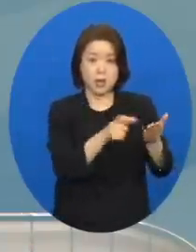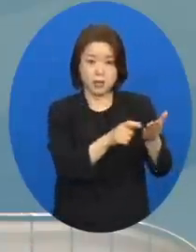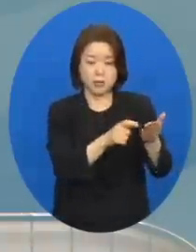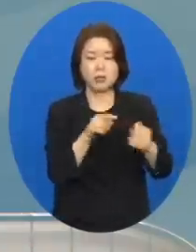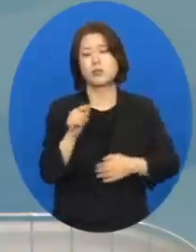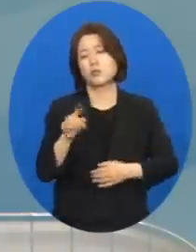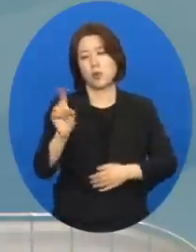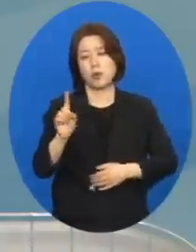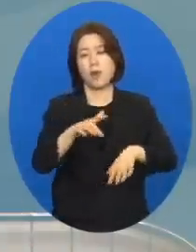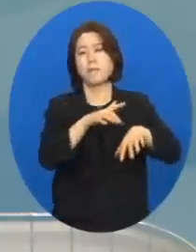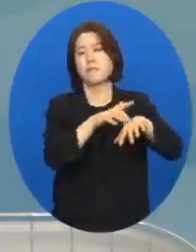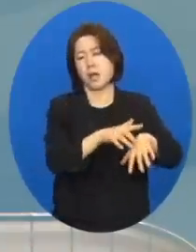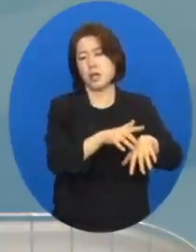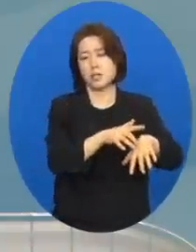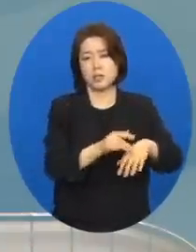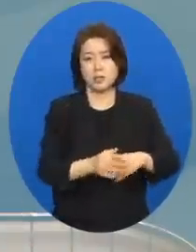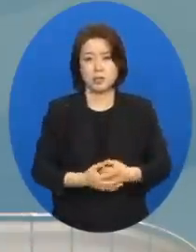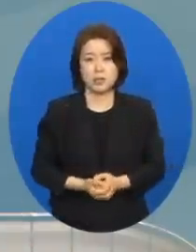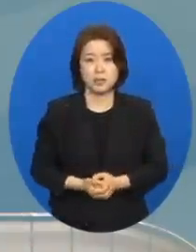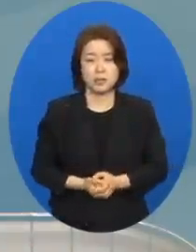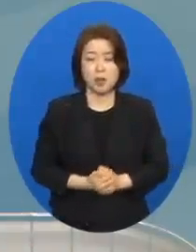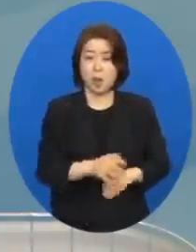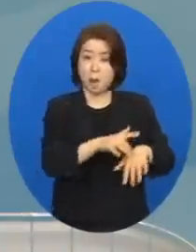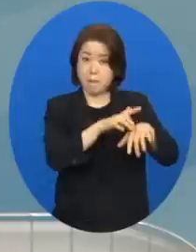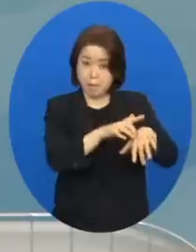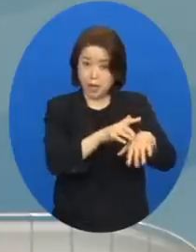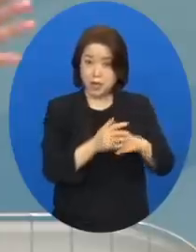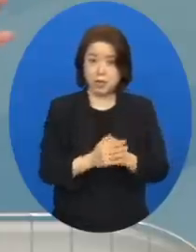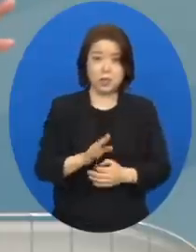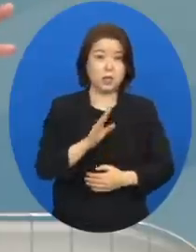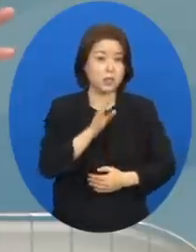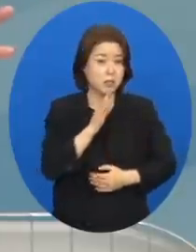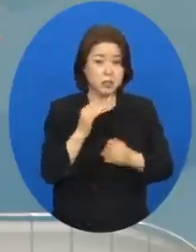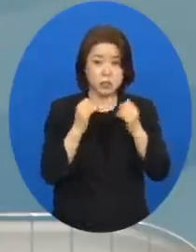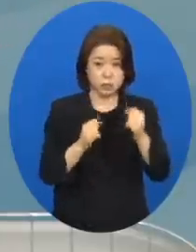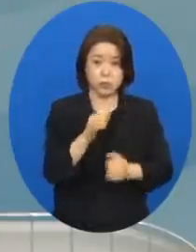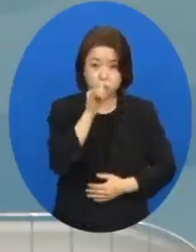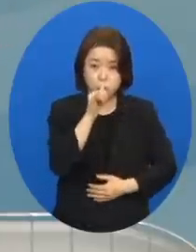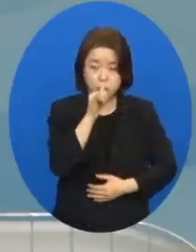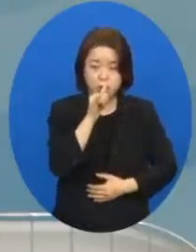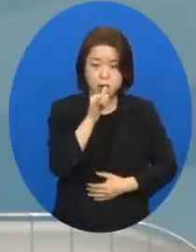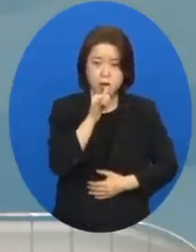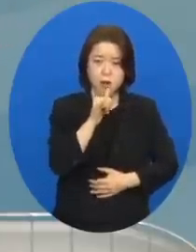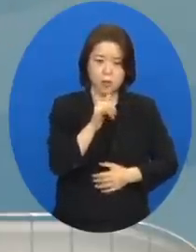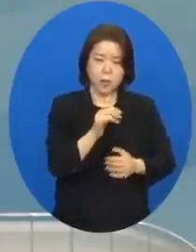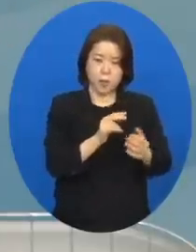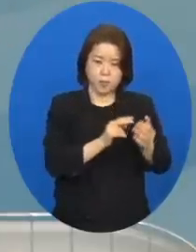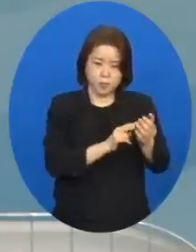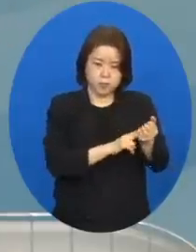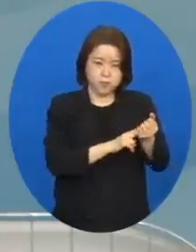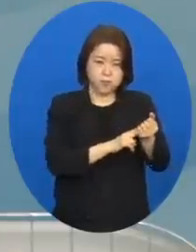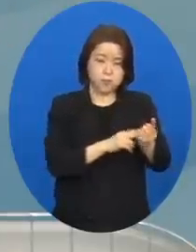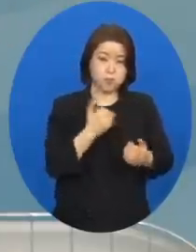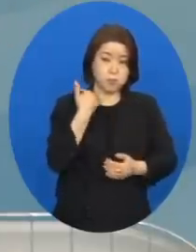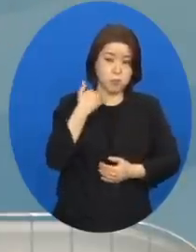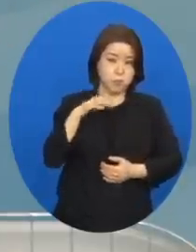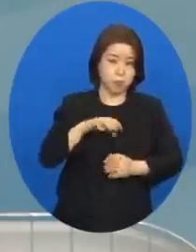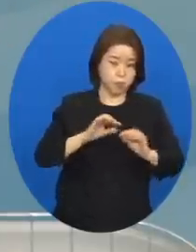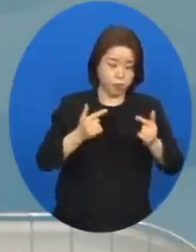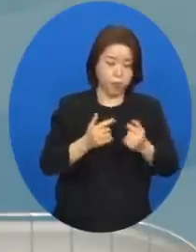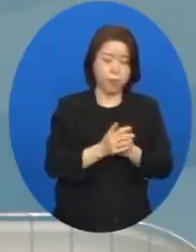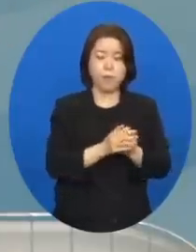마귀예요. 여러분, 마귀가 진짜 존재합니다. 숨어서 여러분들의